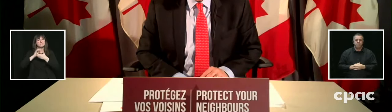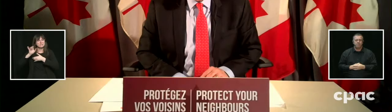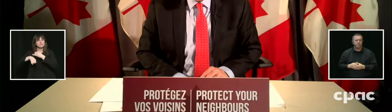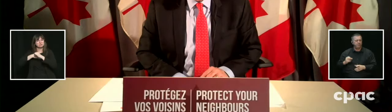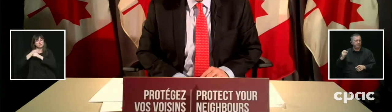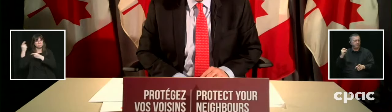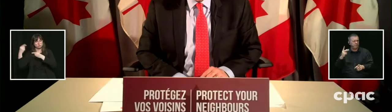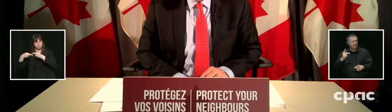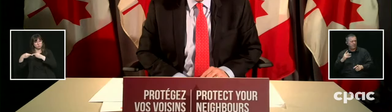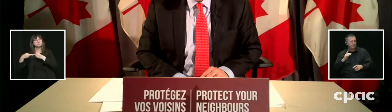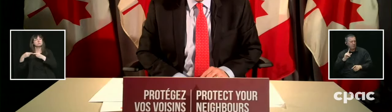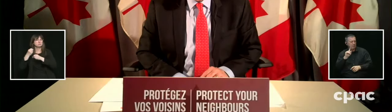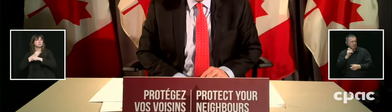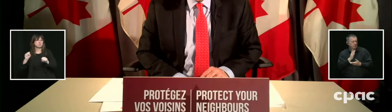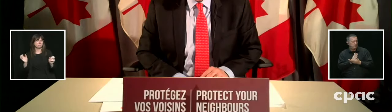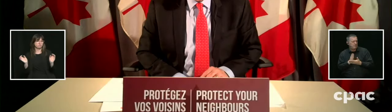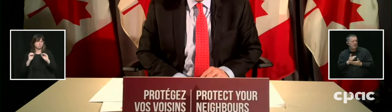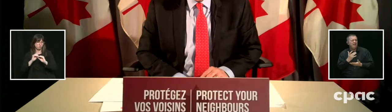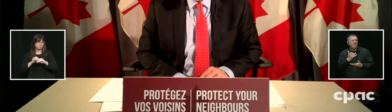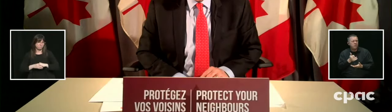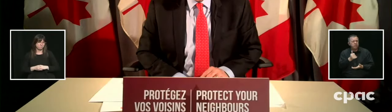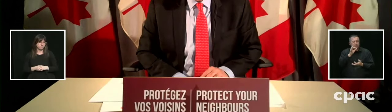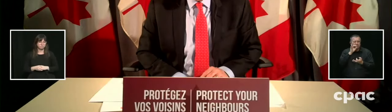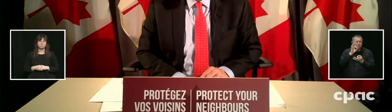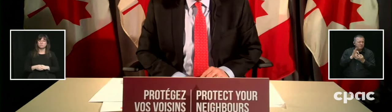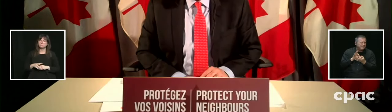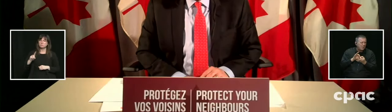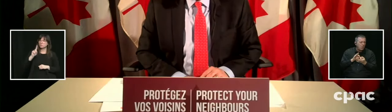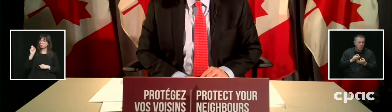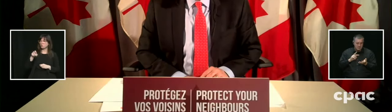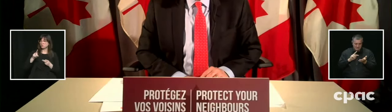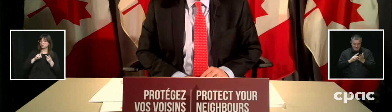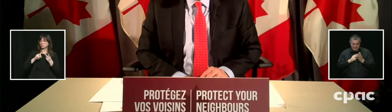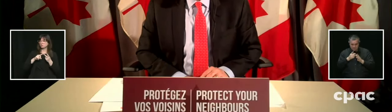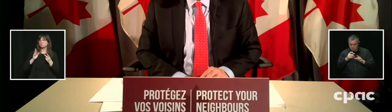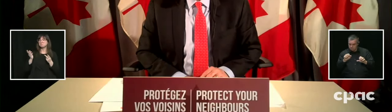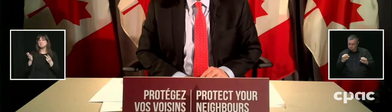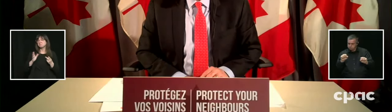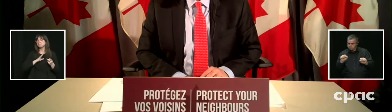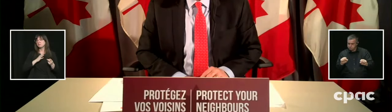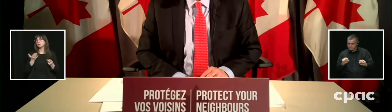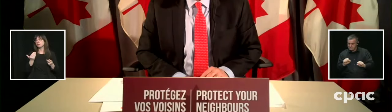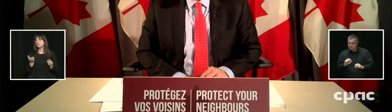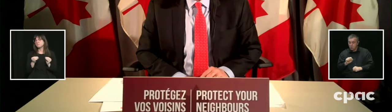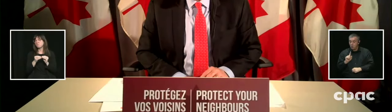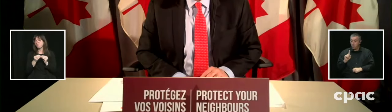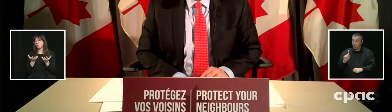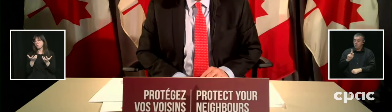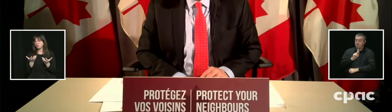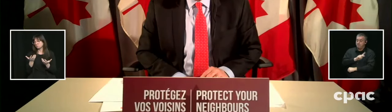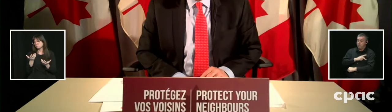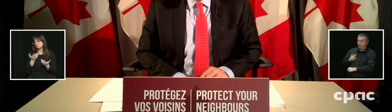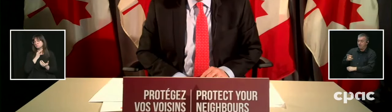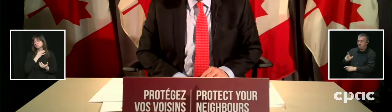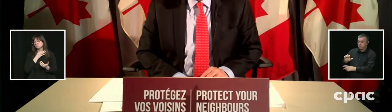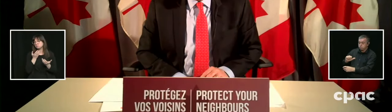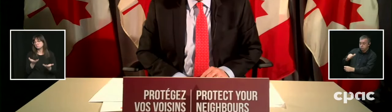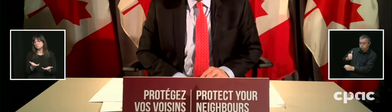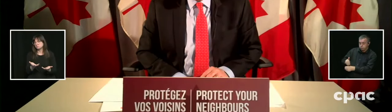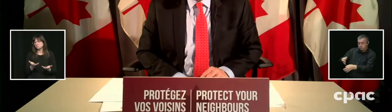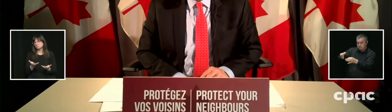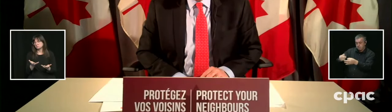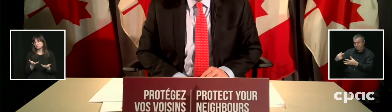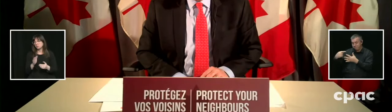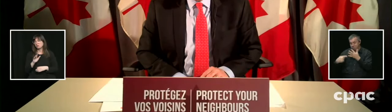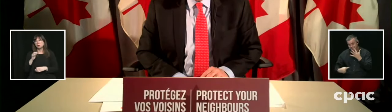D'accord, mais en suivi, j'aimerais quand même avoir plus de précisions. Est-ce que c'est envisageable qu'une seule province mette en place ce genre de mesures-là et